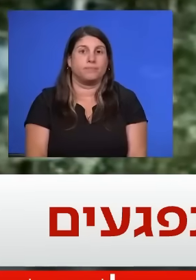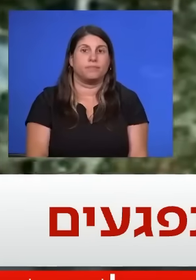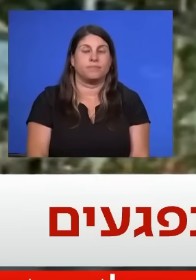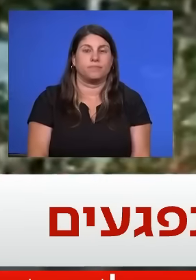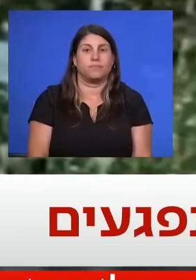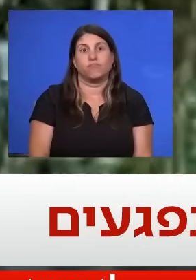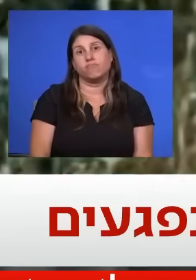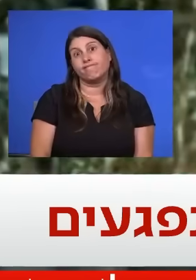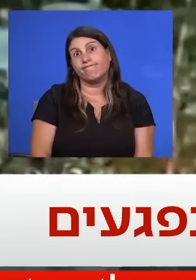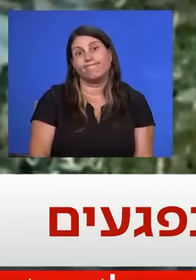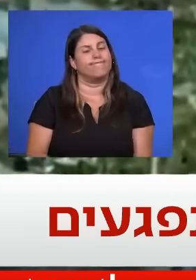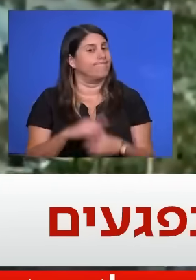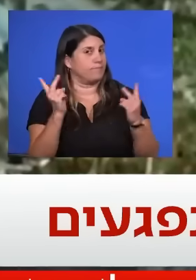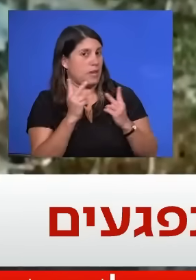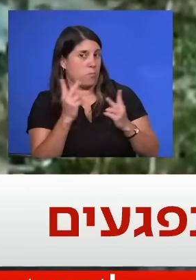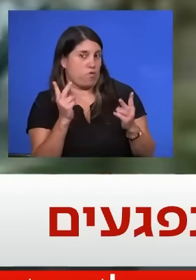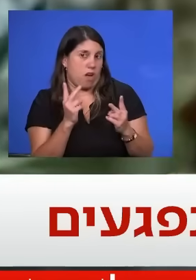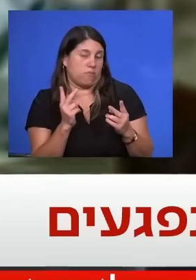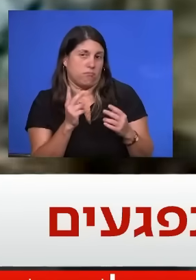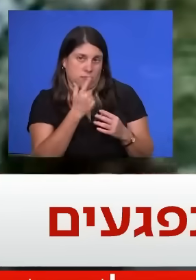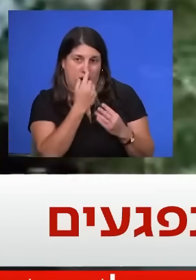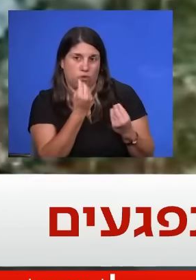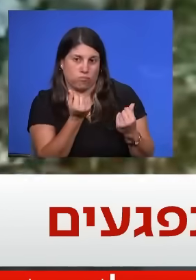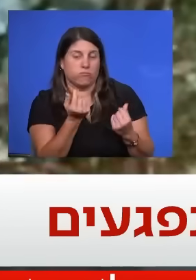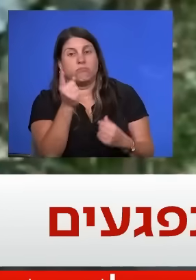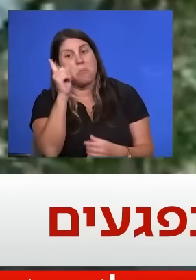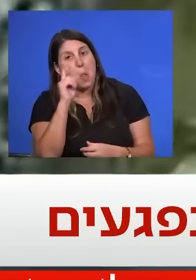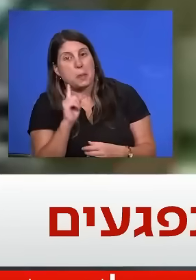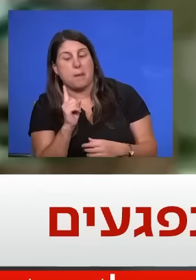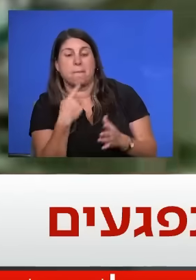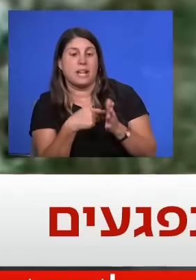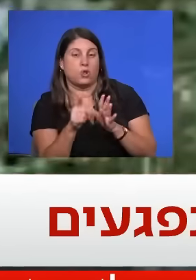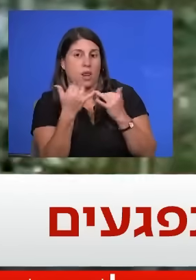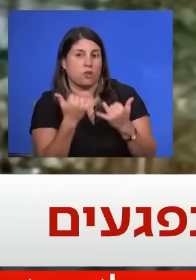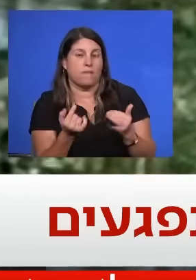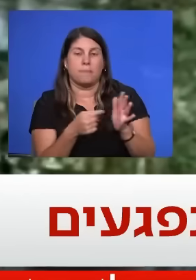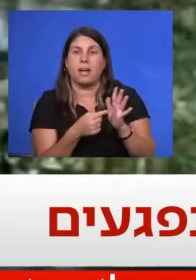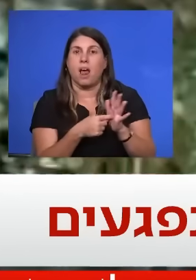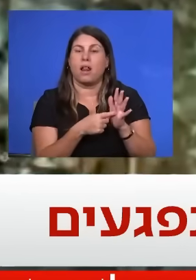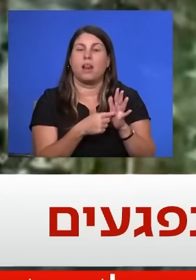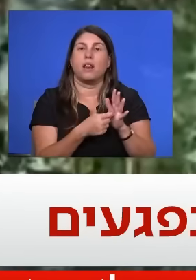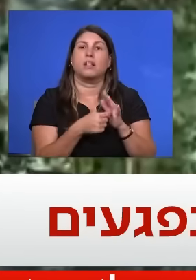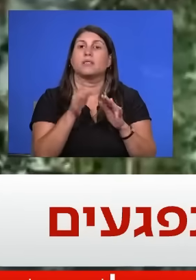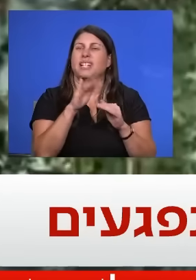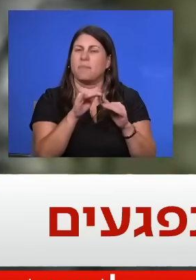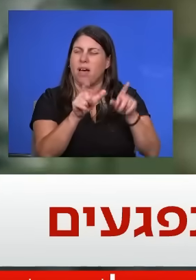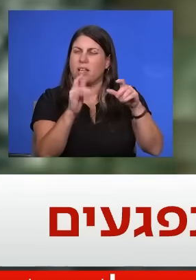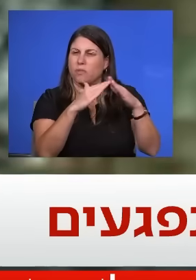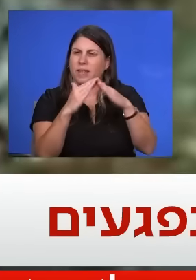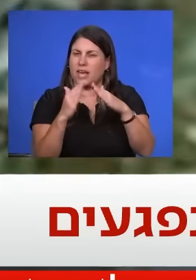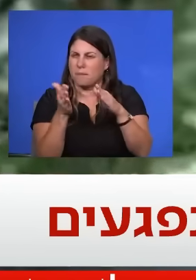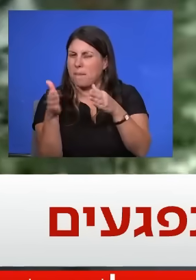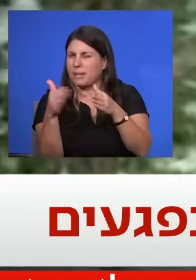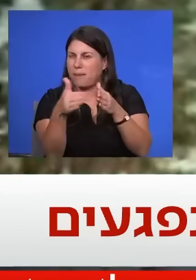כמובן, זה חשש שלא יודעים לשלול אותו כרגע, מכיוון שגם הדיירים האחרים שמתפנים מהקומות לא